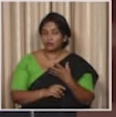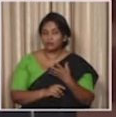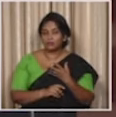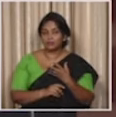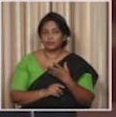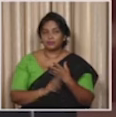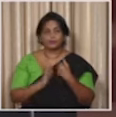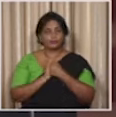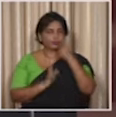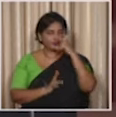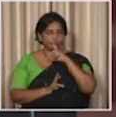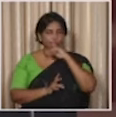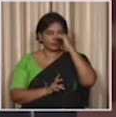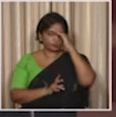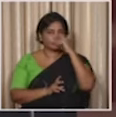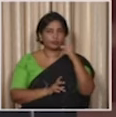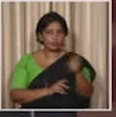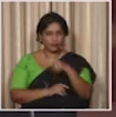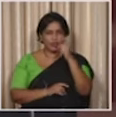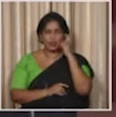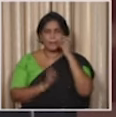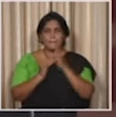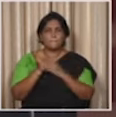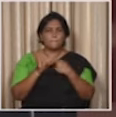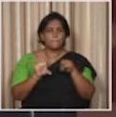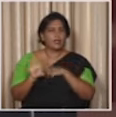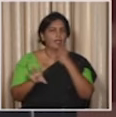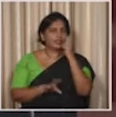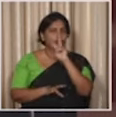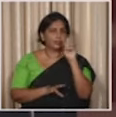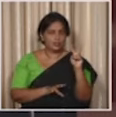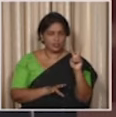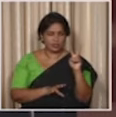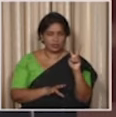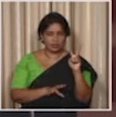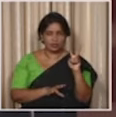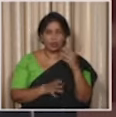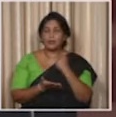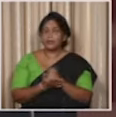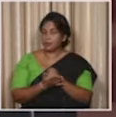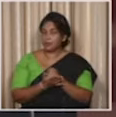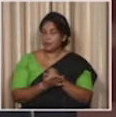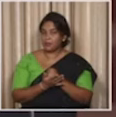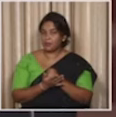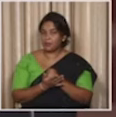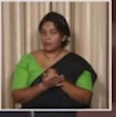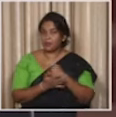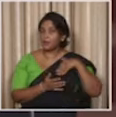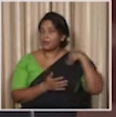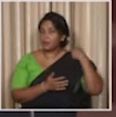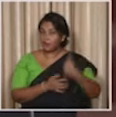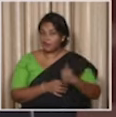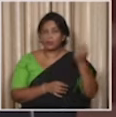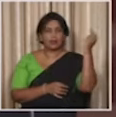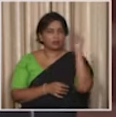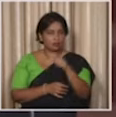හෙලිදරව් වුණේ ගරු නියෝජ්‍ය කතාරයකටනේ දහසක් මතකදී මැයි මාසේ 2022 මහා බැංකුවේ ප්‍රධානියල්